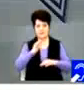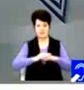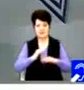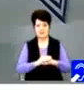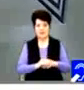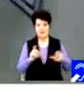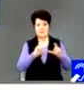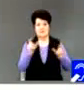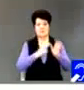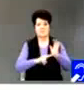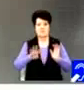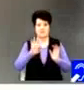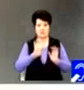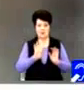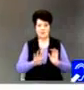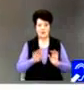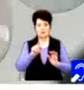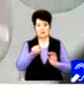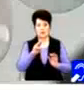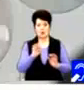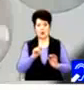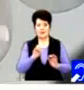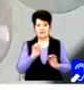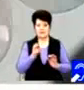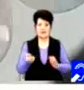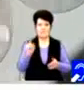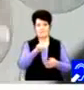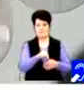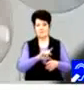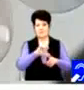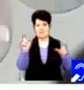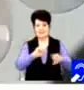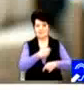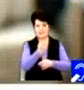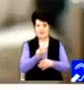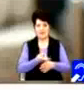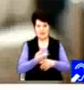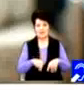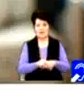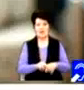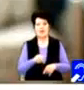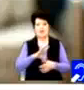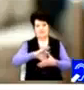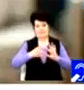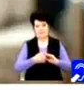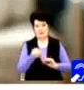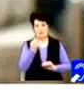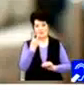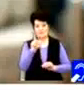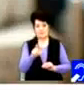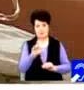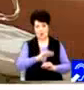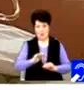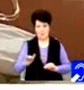gimnaziul numărul 74 din tohatin au fost internați la spital astfel numărul victimelor a ajuns la 12 ei